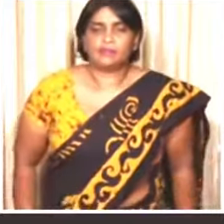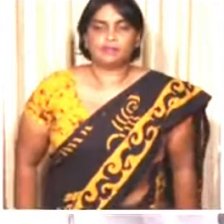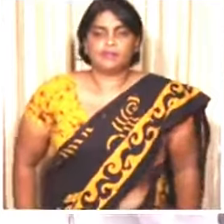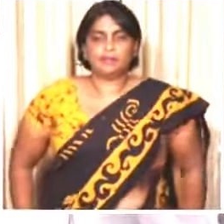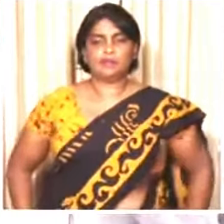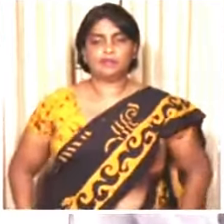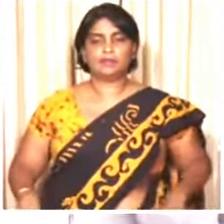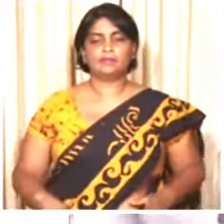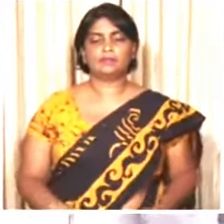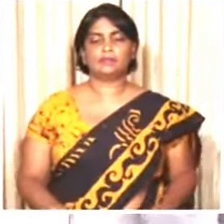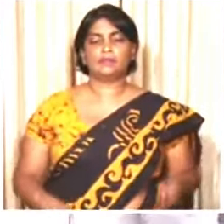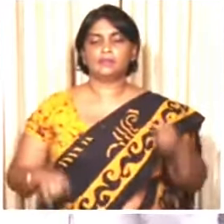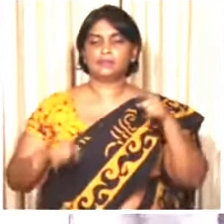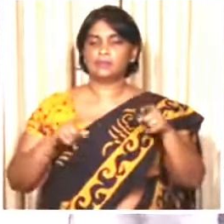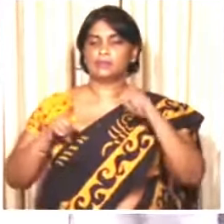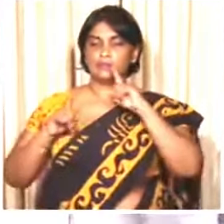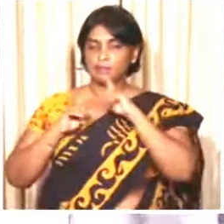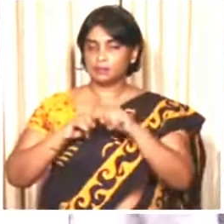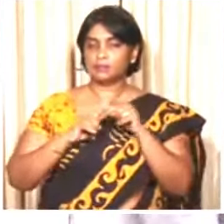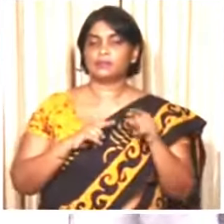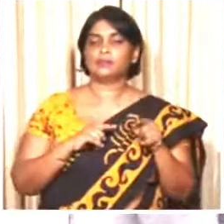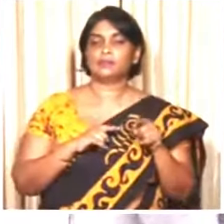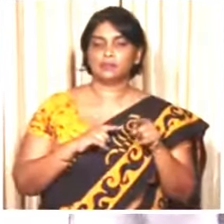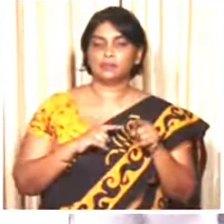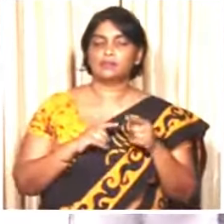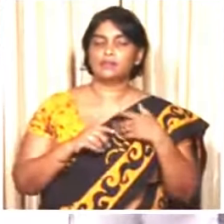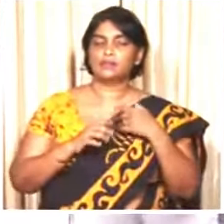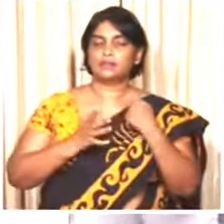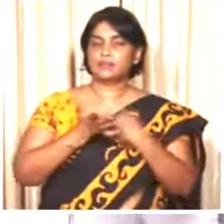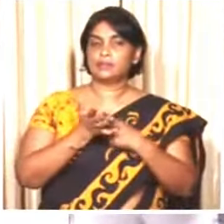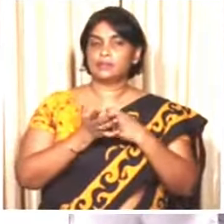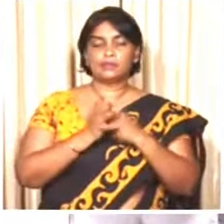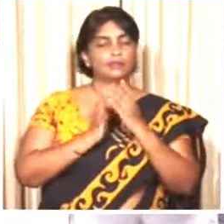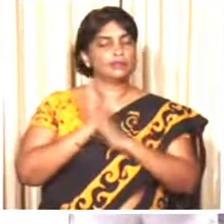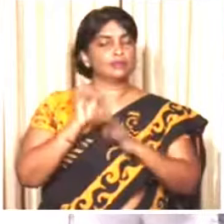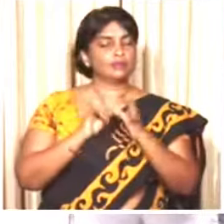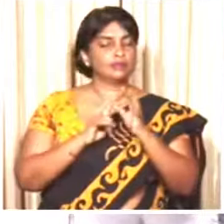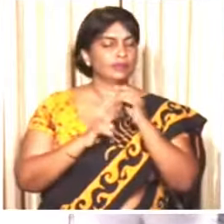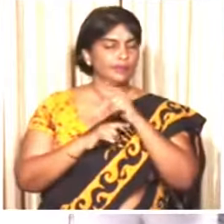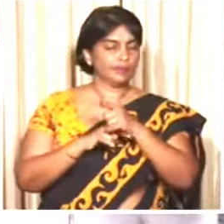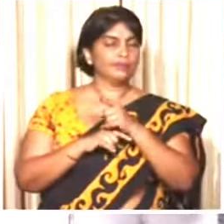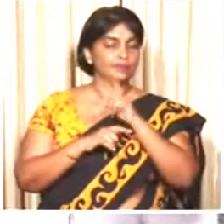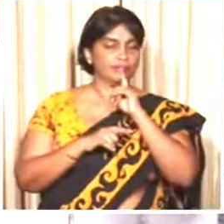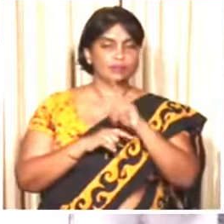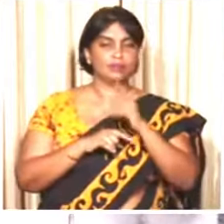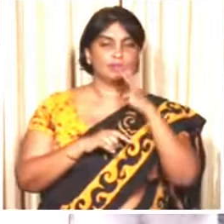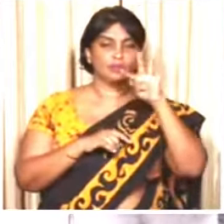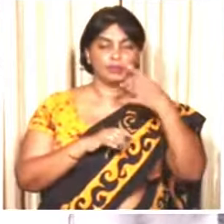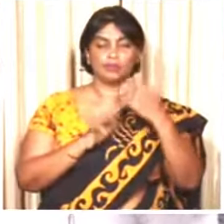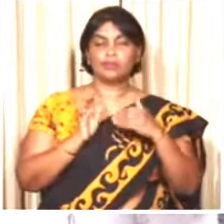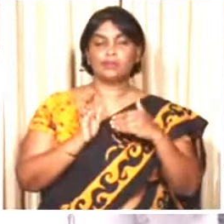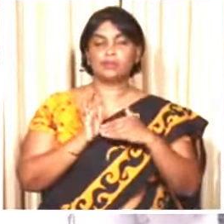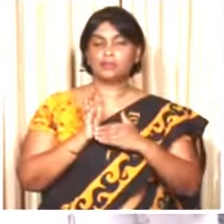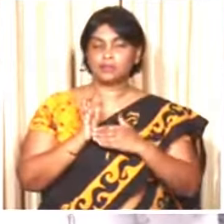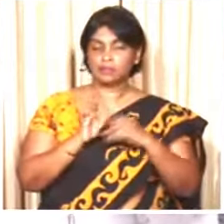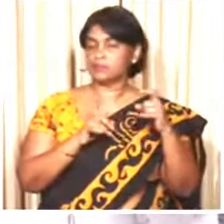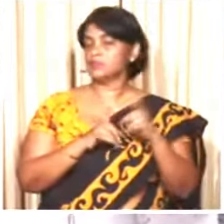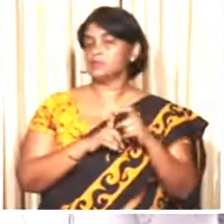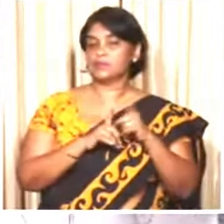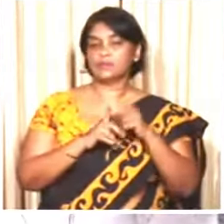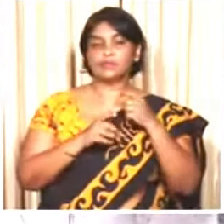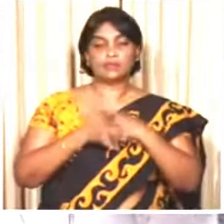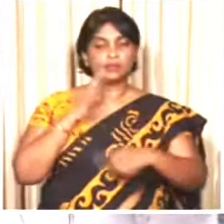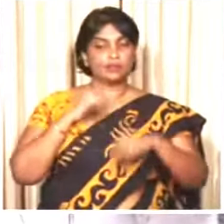එතකොට මේකෙන් එනවා අපේ රාජිත මැතුමාගේ $400 billion කියලා. එතකොට